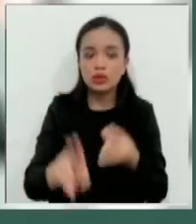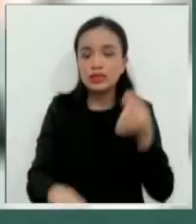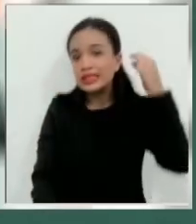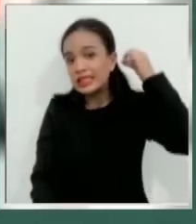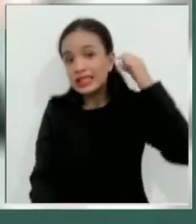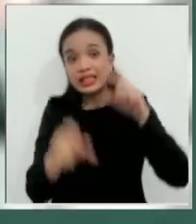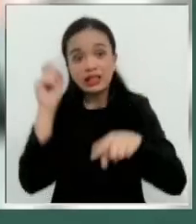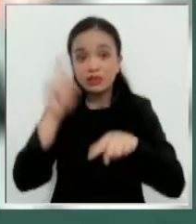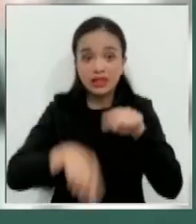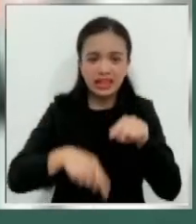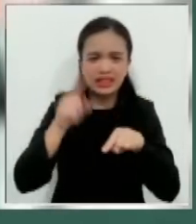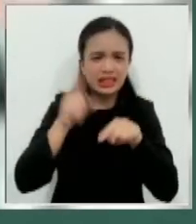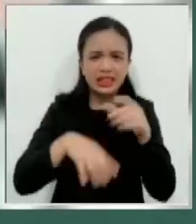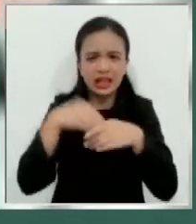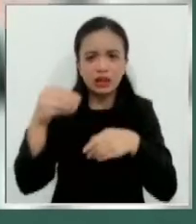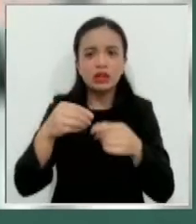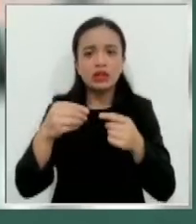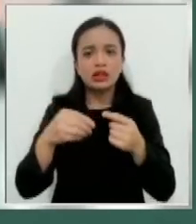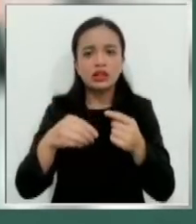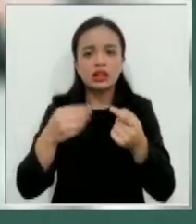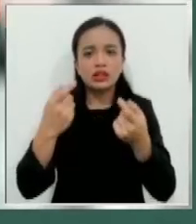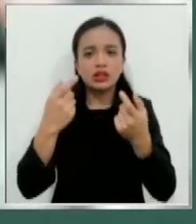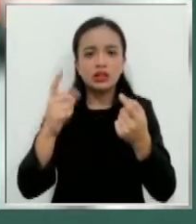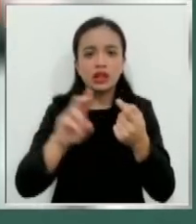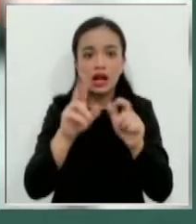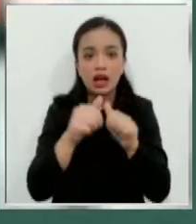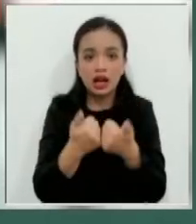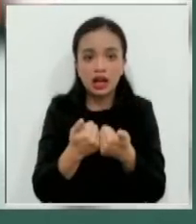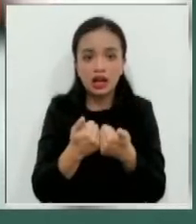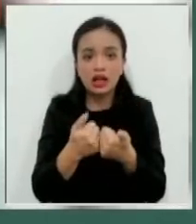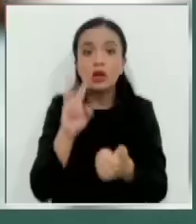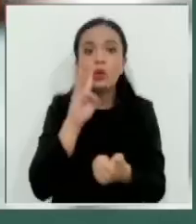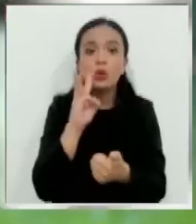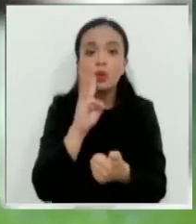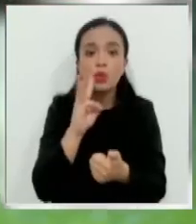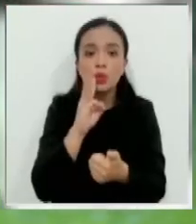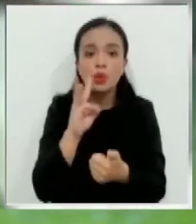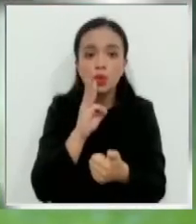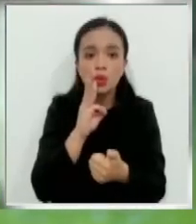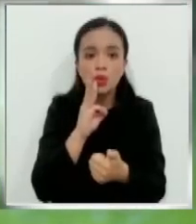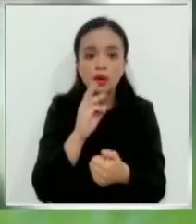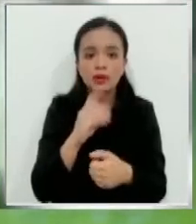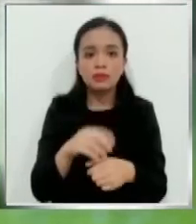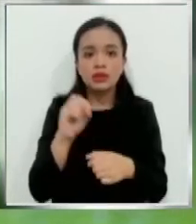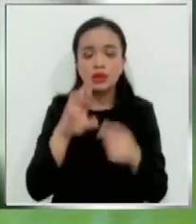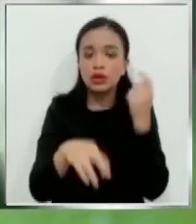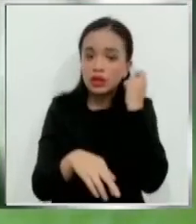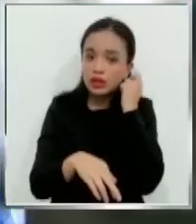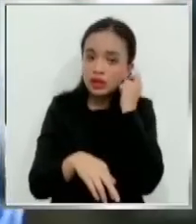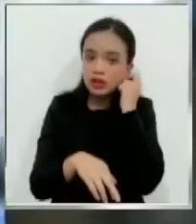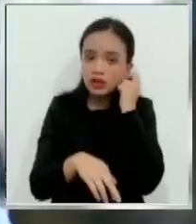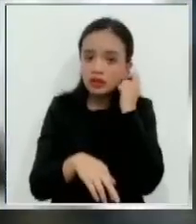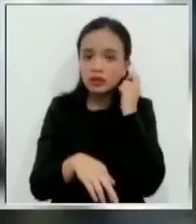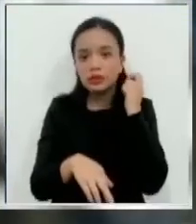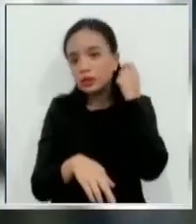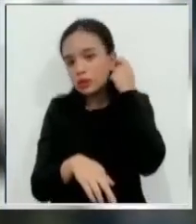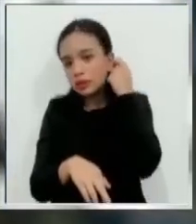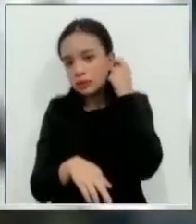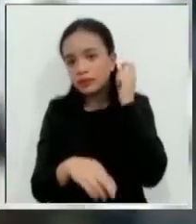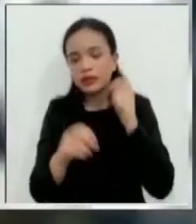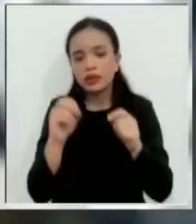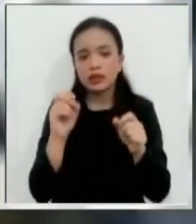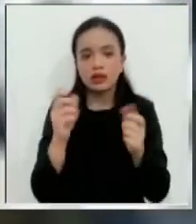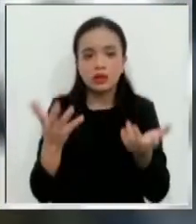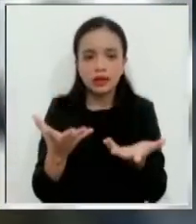lumalabas, subukang i-flush out ang insekto sa pamamagitan ng tubig gamit ang hiringgilya o syringe. Kung may puncture o may butas naman ng eardrum, huwag maglalagay ng oil o